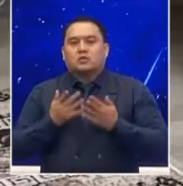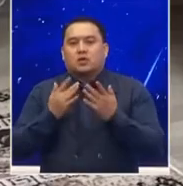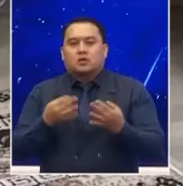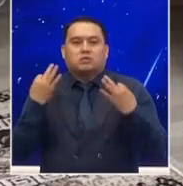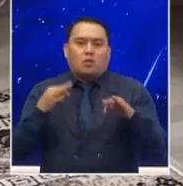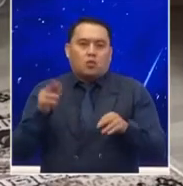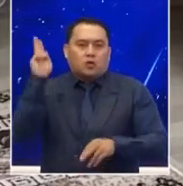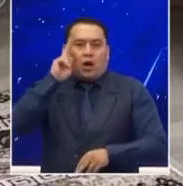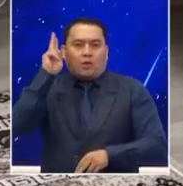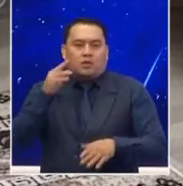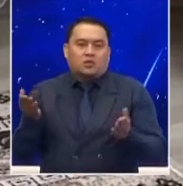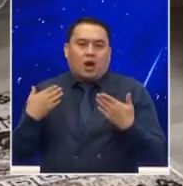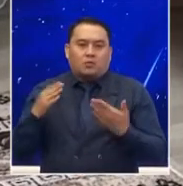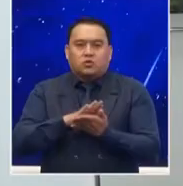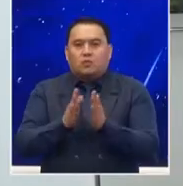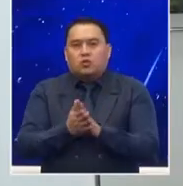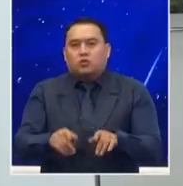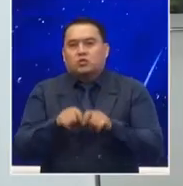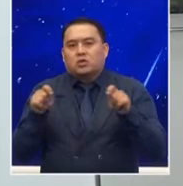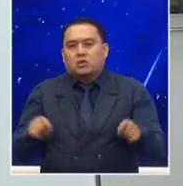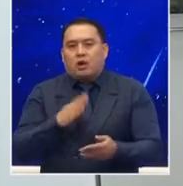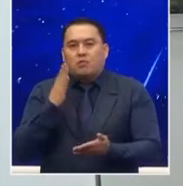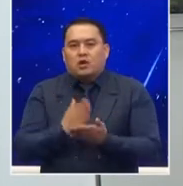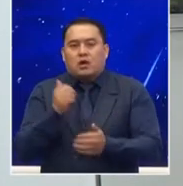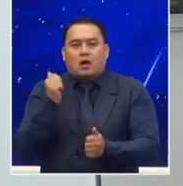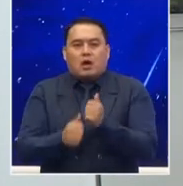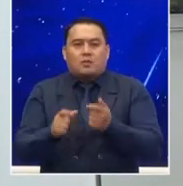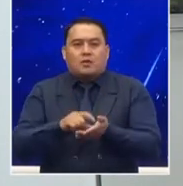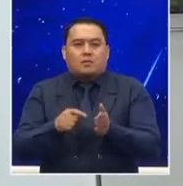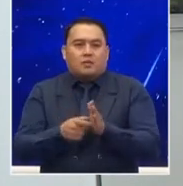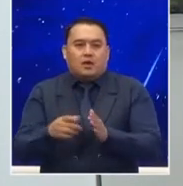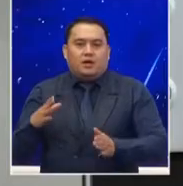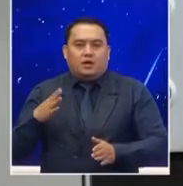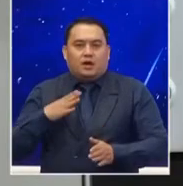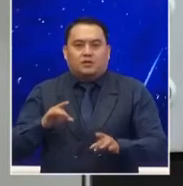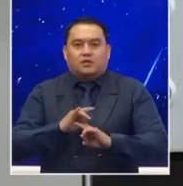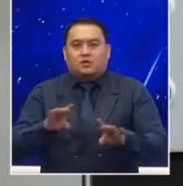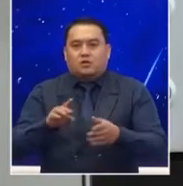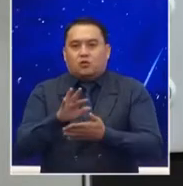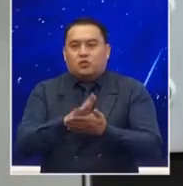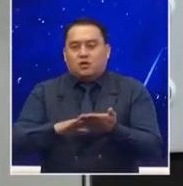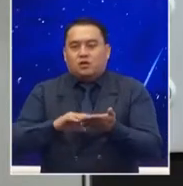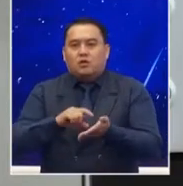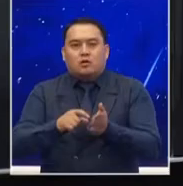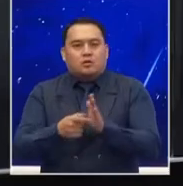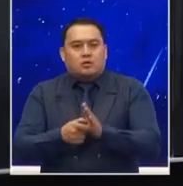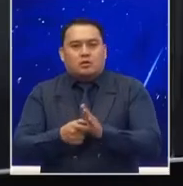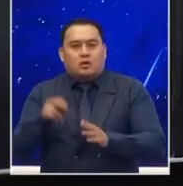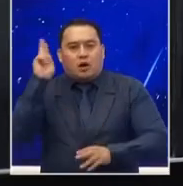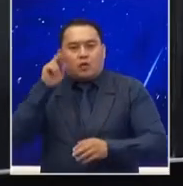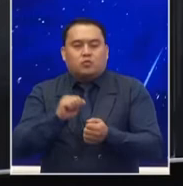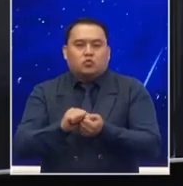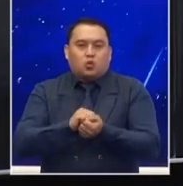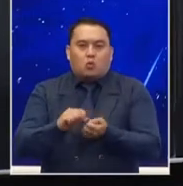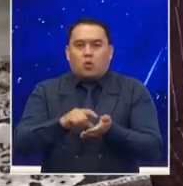білім алып, демалуына қажетті жағдайлар жасалған. Әр секцияда жеке асхана, оқу залы, компьютер бөлмелерімен кір жуатын және